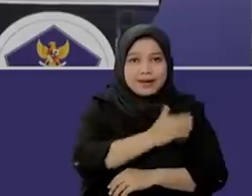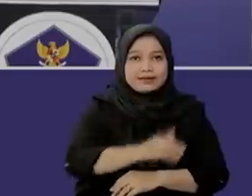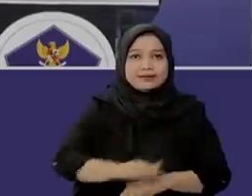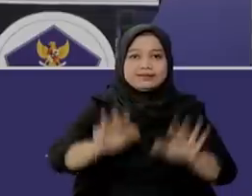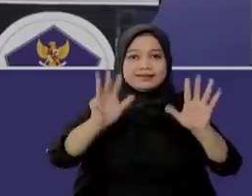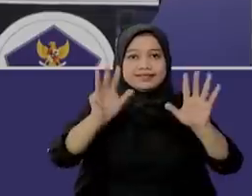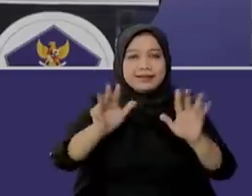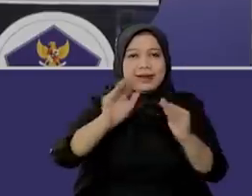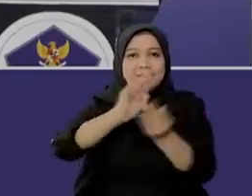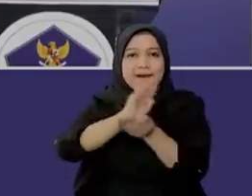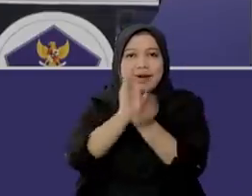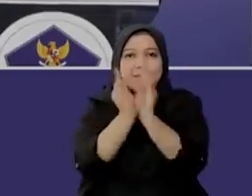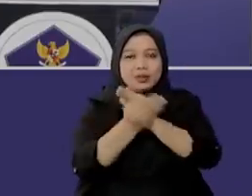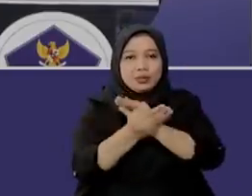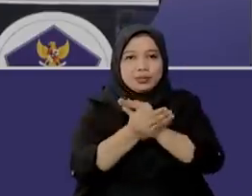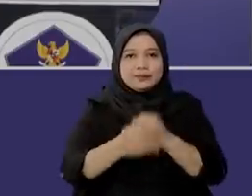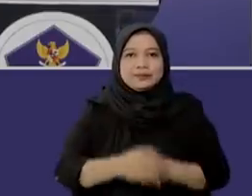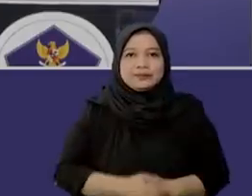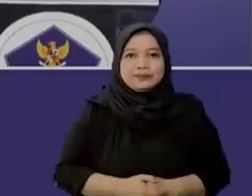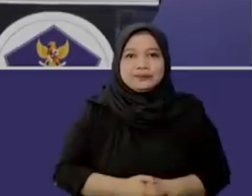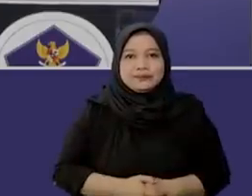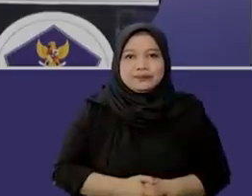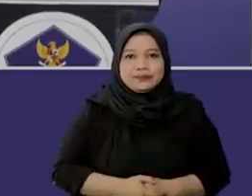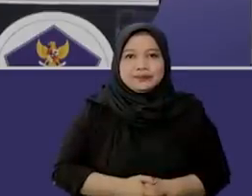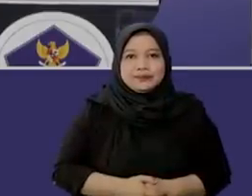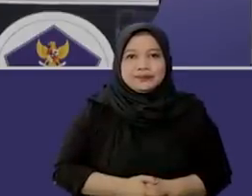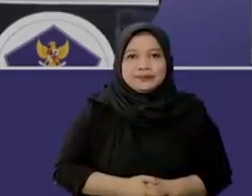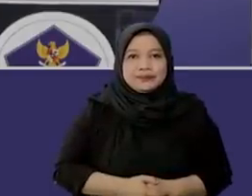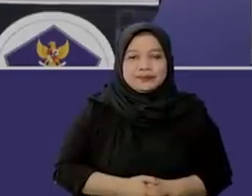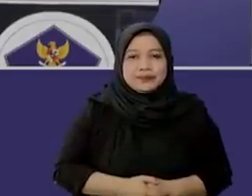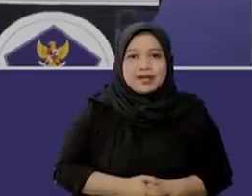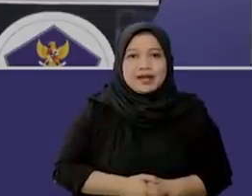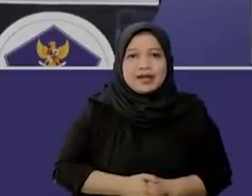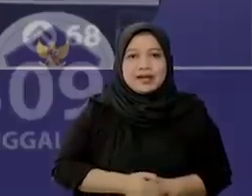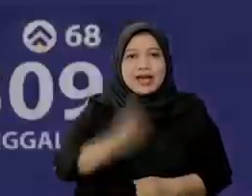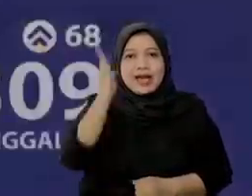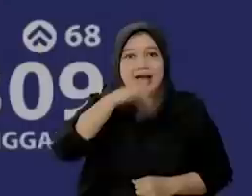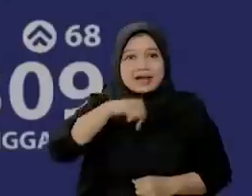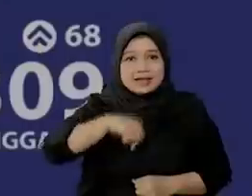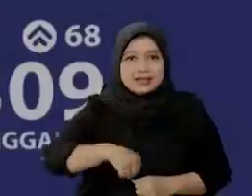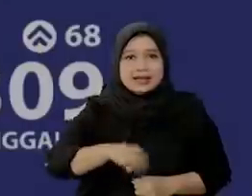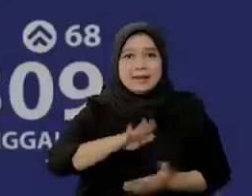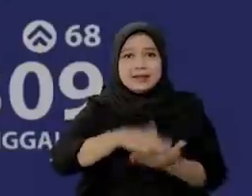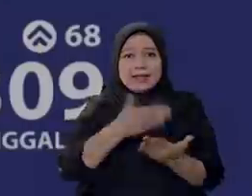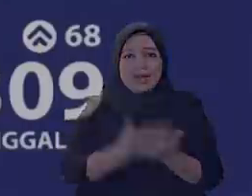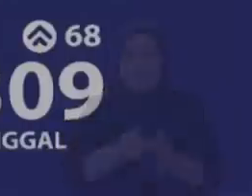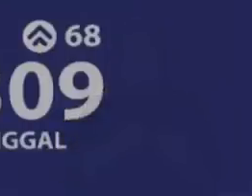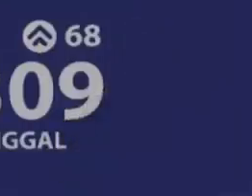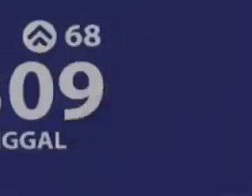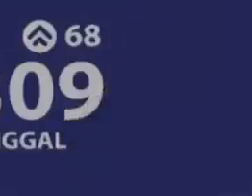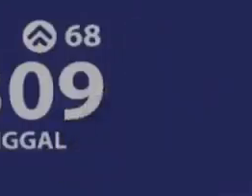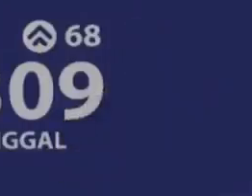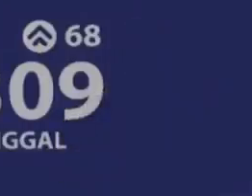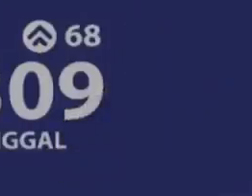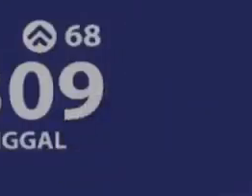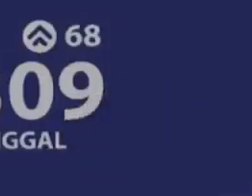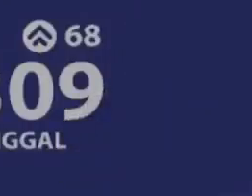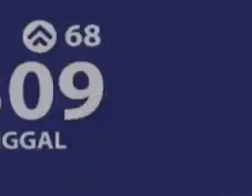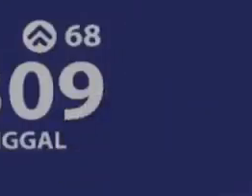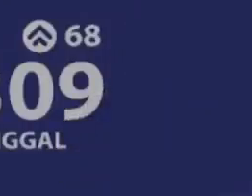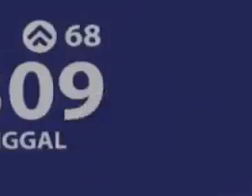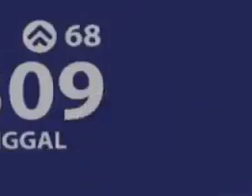Bangka Belitung kasus tinggal hari ini 68 orang sehingga totalnya